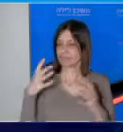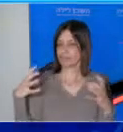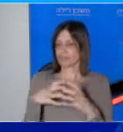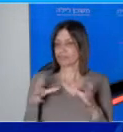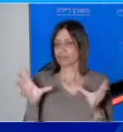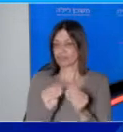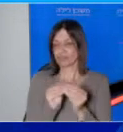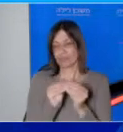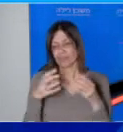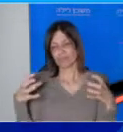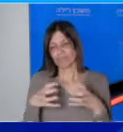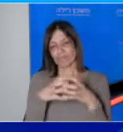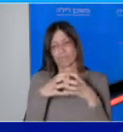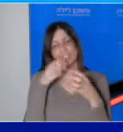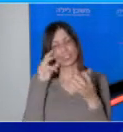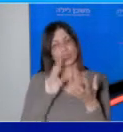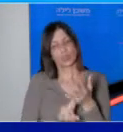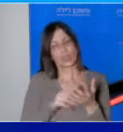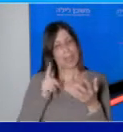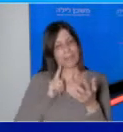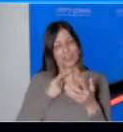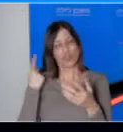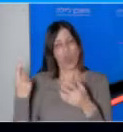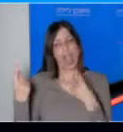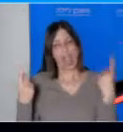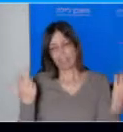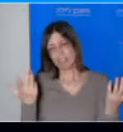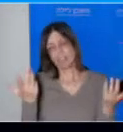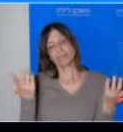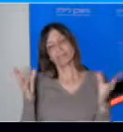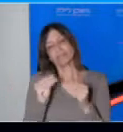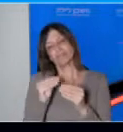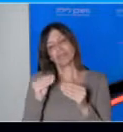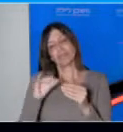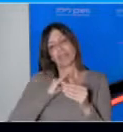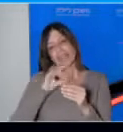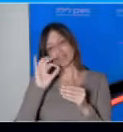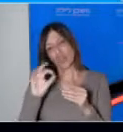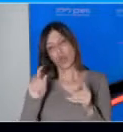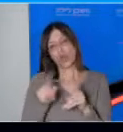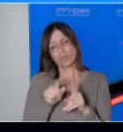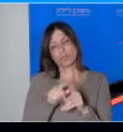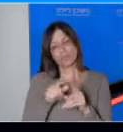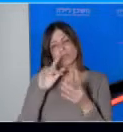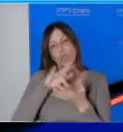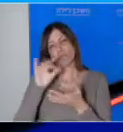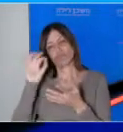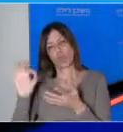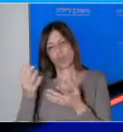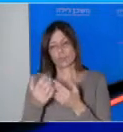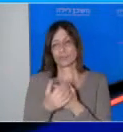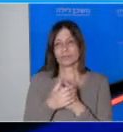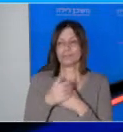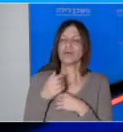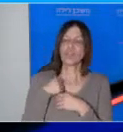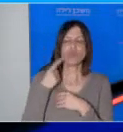כנראה שהם לא מאוחדים בעניין הזה של הזכות לפרטיות, אלא כל אחד עם האינטרס שלו, כמו שאת אומרת, מהפוזיציה שלו. אני